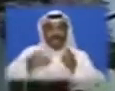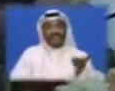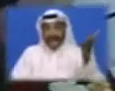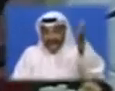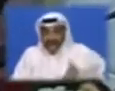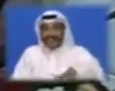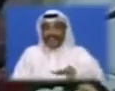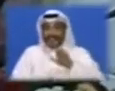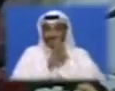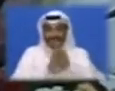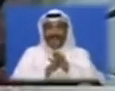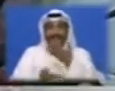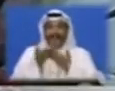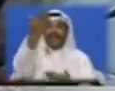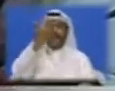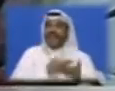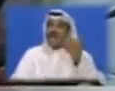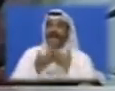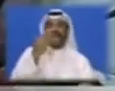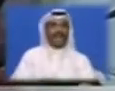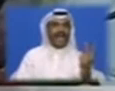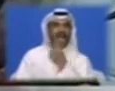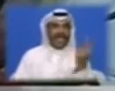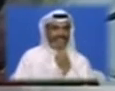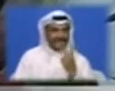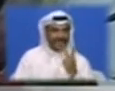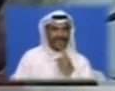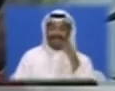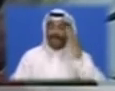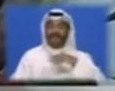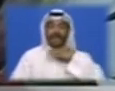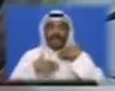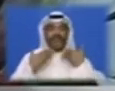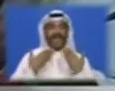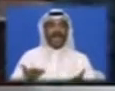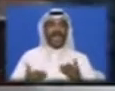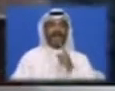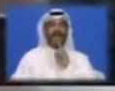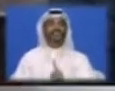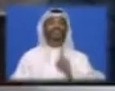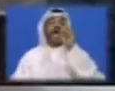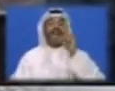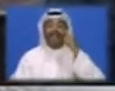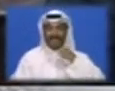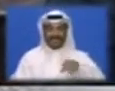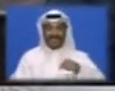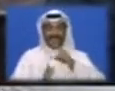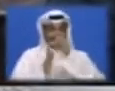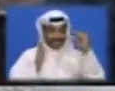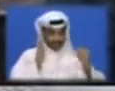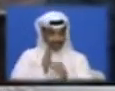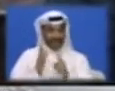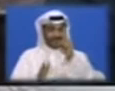الرقي أكثر بمستوى علاقات التعاون الثنائية لما فيه من خير بين المؤسستين التشريعيتين